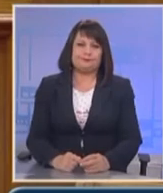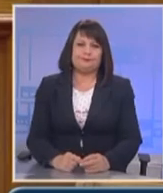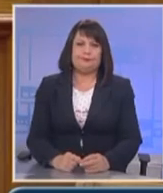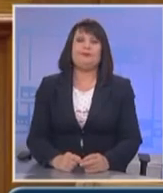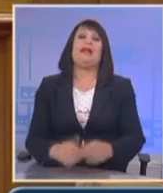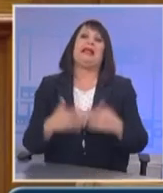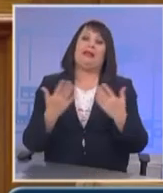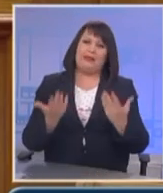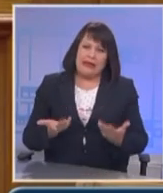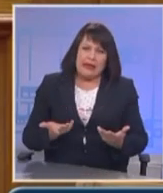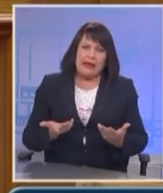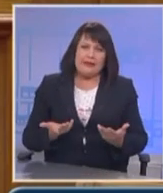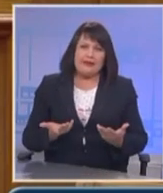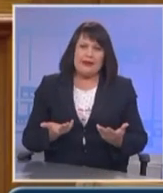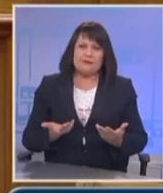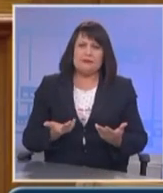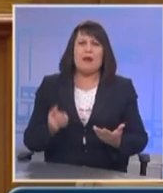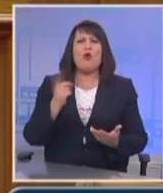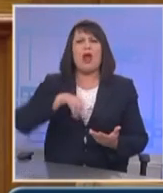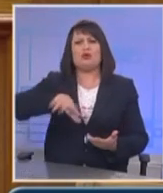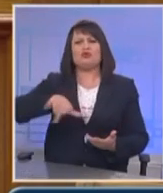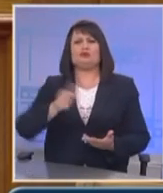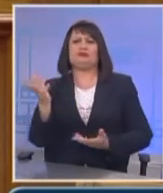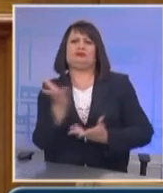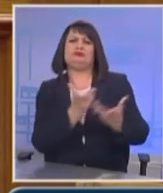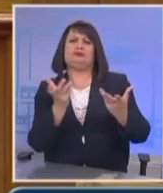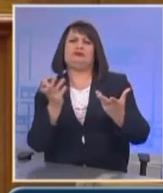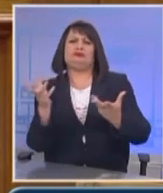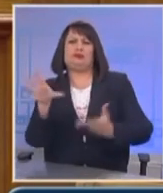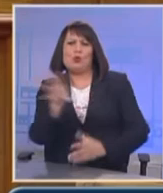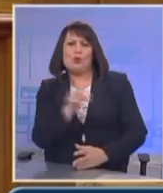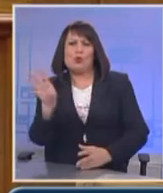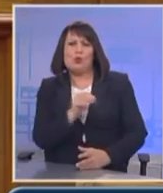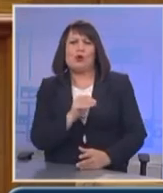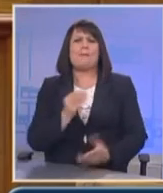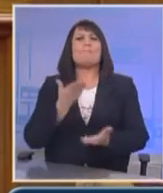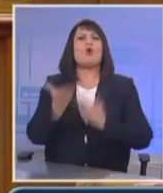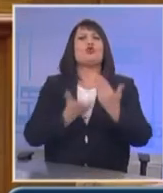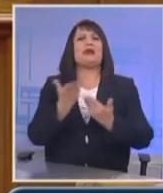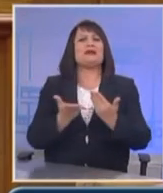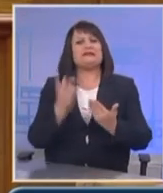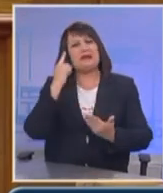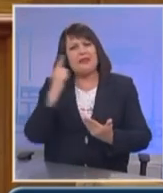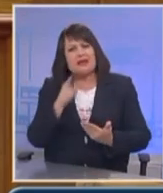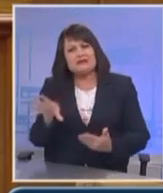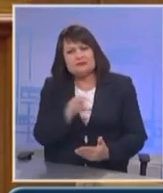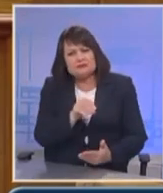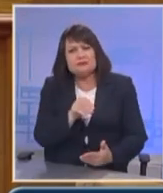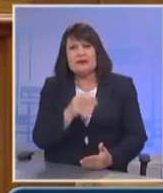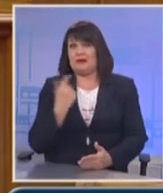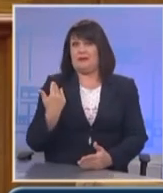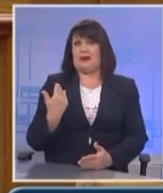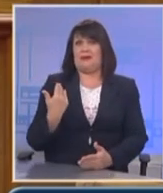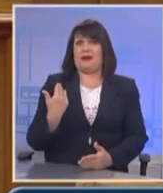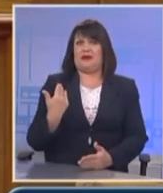Δηλαδή, με δανεικές προτάσεις προσπαθείτε να κάνετε πολιτική, όπως πριν από λίγο,